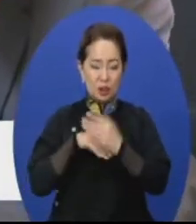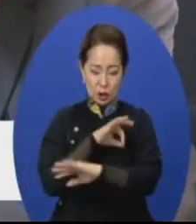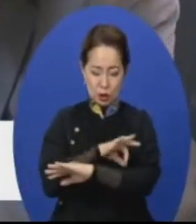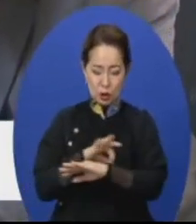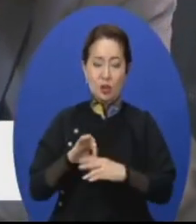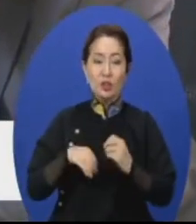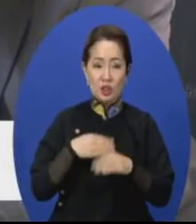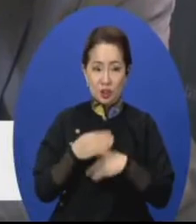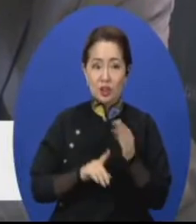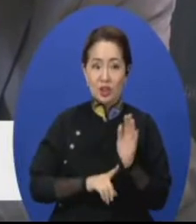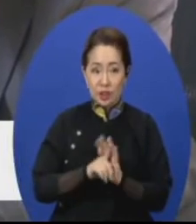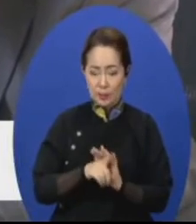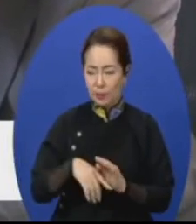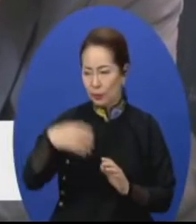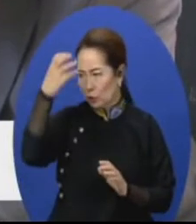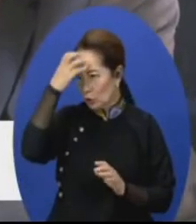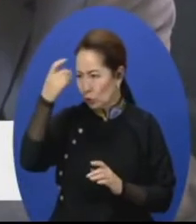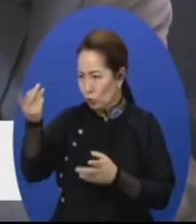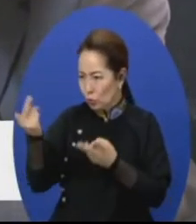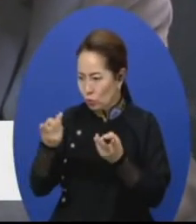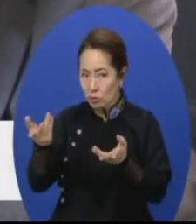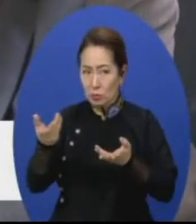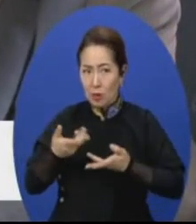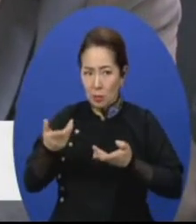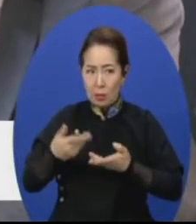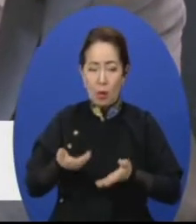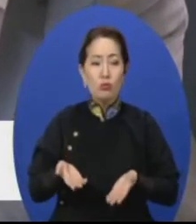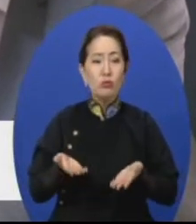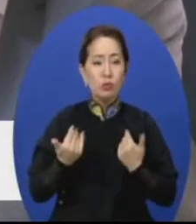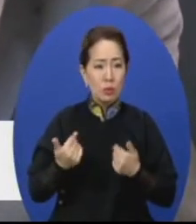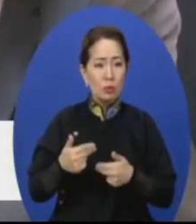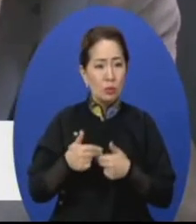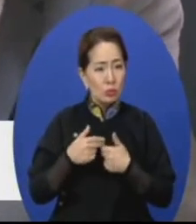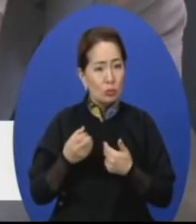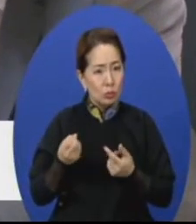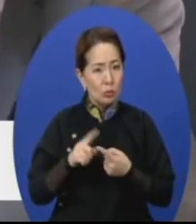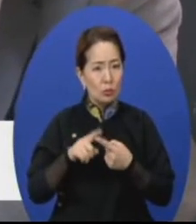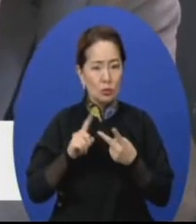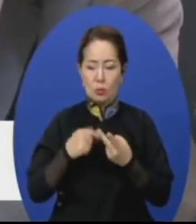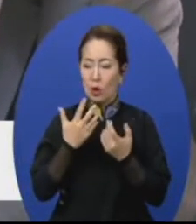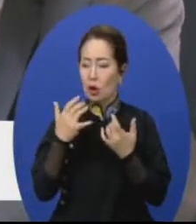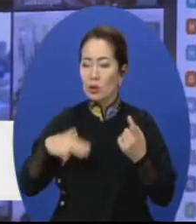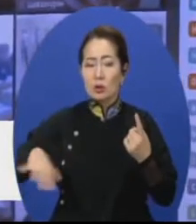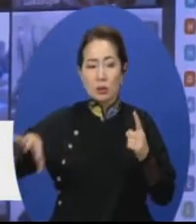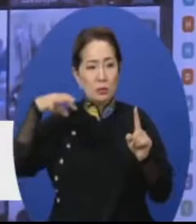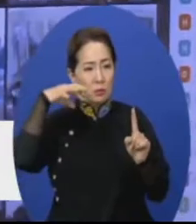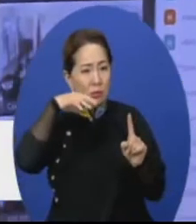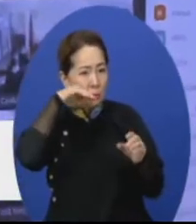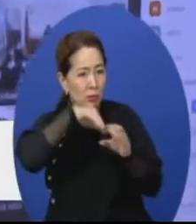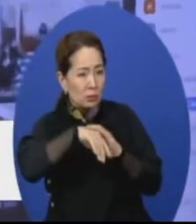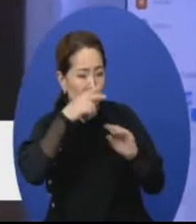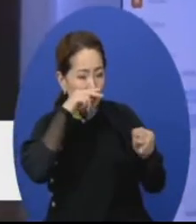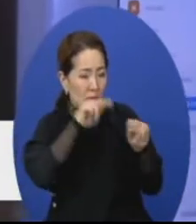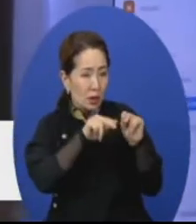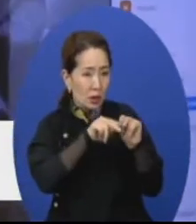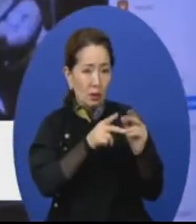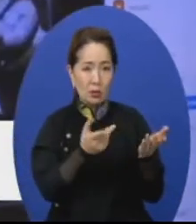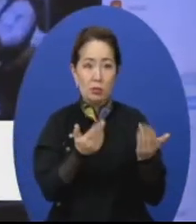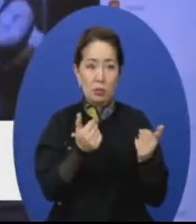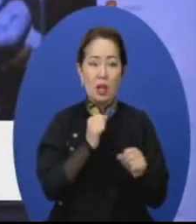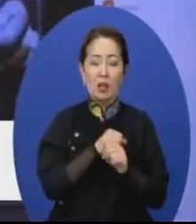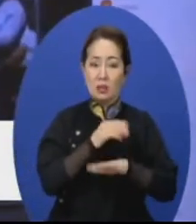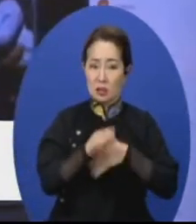эхэлжээ. Иргэд хэрэглэгчдийн төрөөс авч байгаа үйлчлэгийг энгийн шуурхай байдлаар хүргэх, олон нийтийн оролцоотой хяналт шалгалтыг бий болгохоор ажиллаж эхэлсэн